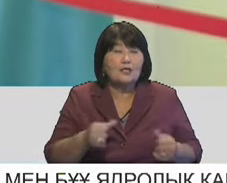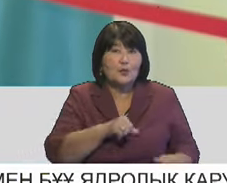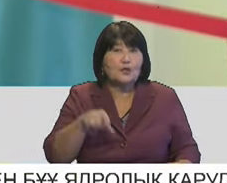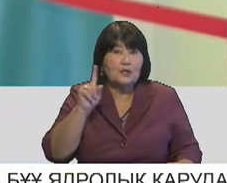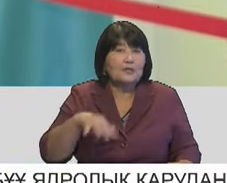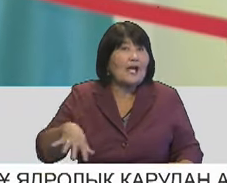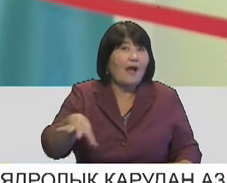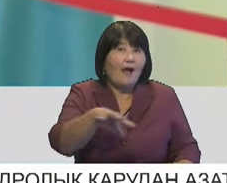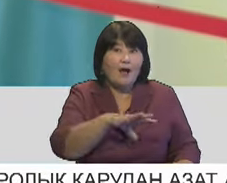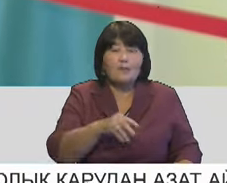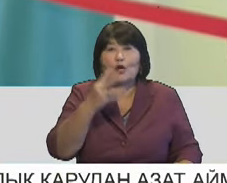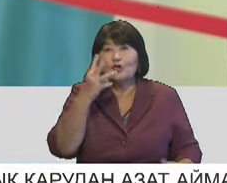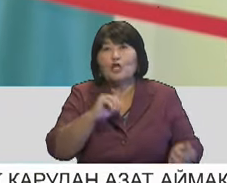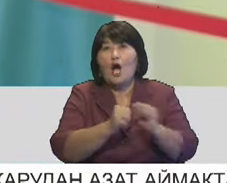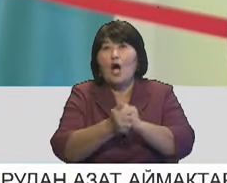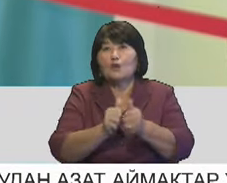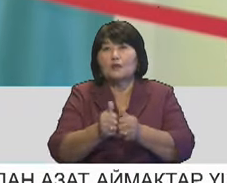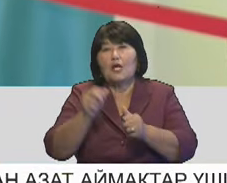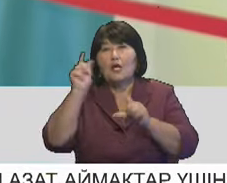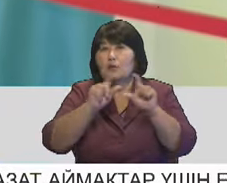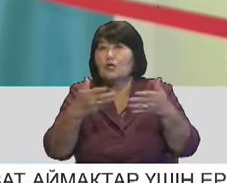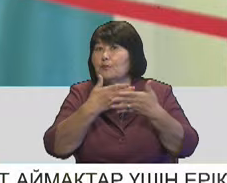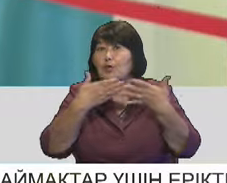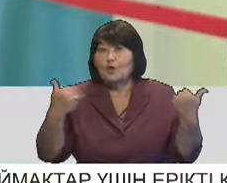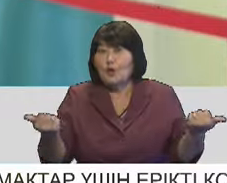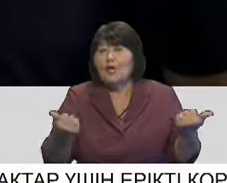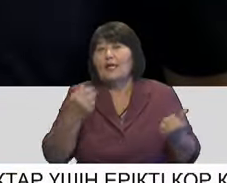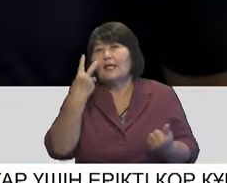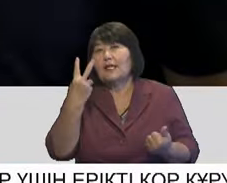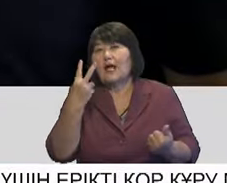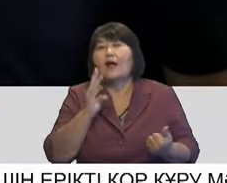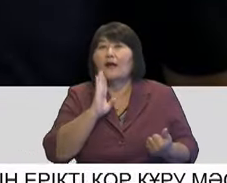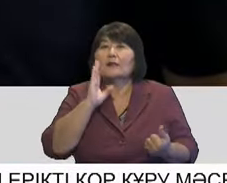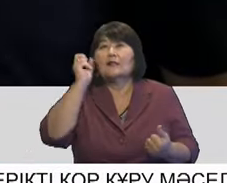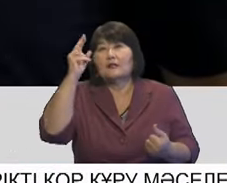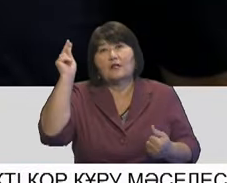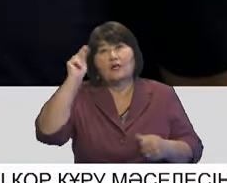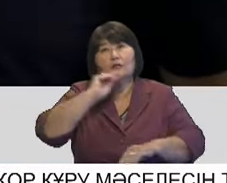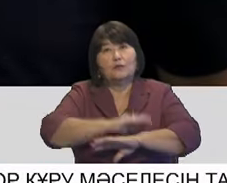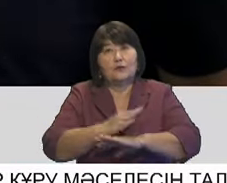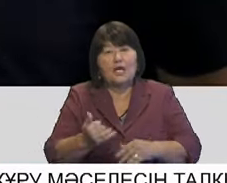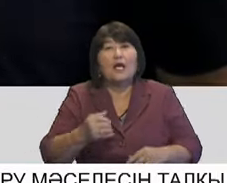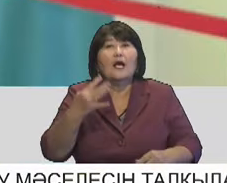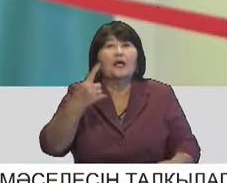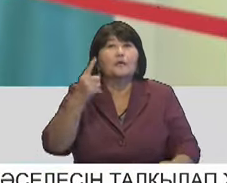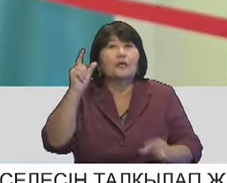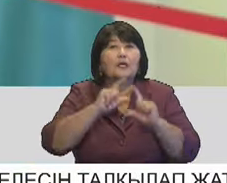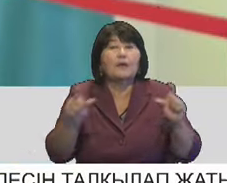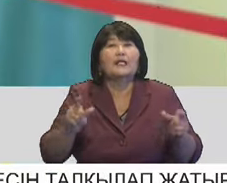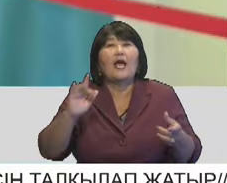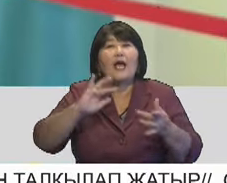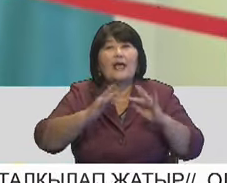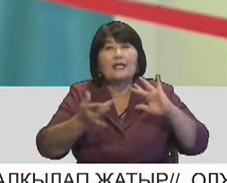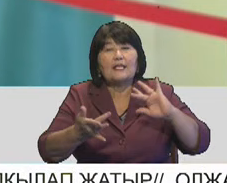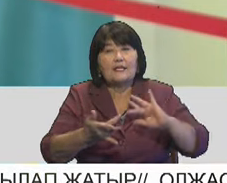білесіздер, аймақта 3 ауысымды мектептер жоқ, барлығы 2 ауысымда жұмыс жасайды. 41 мектепте интернет